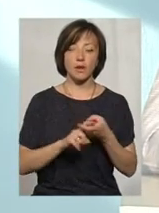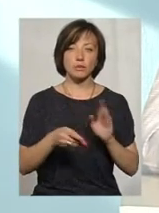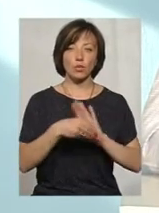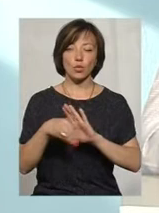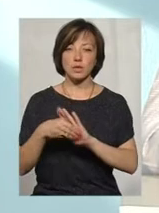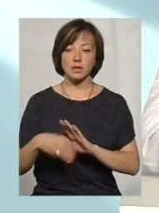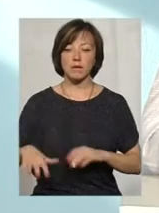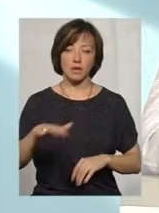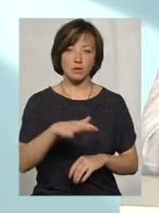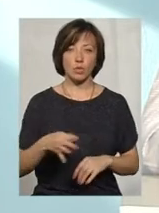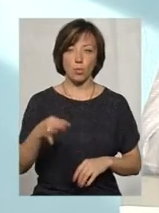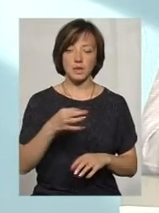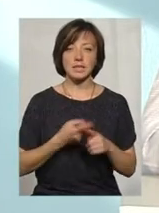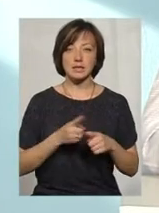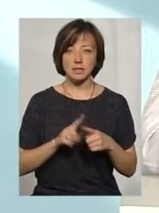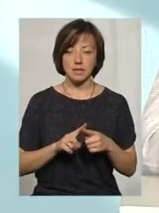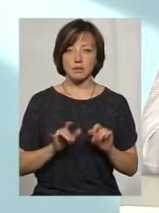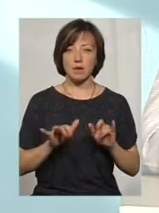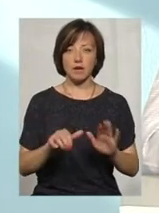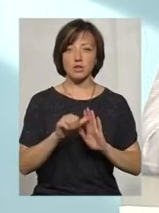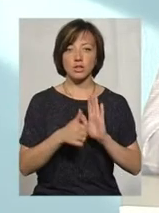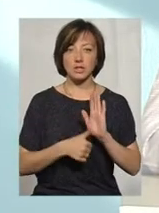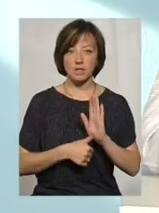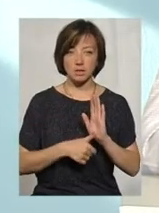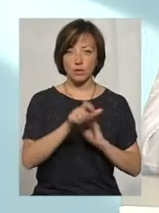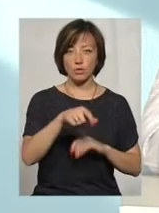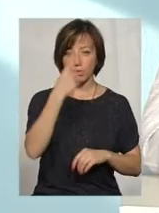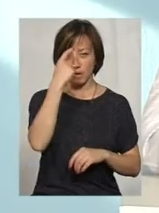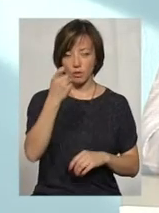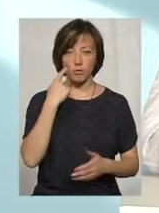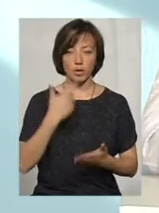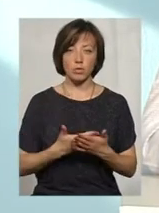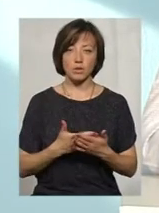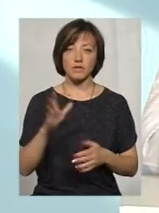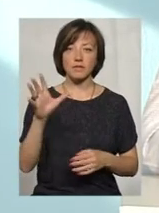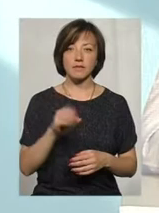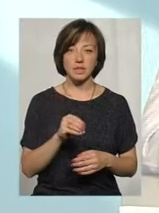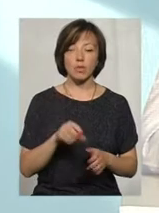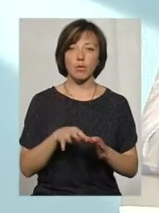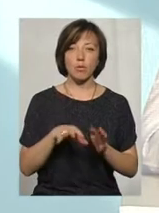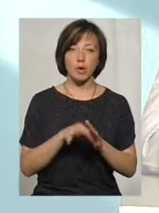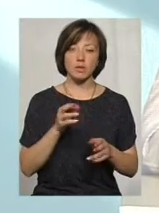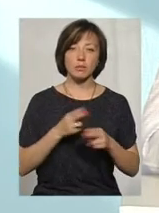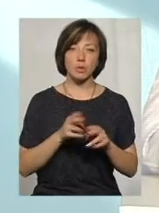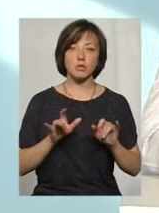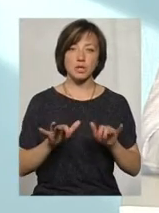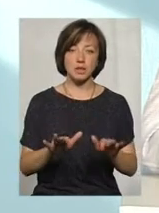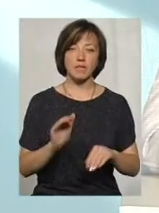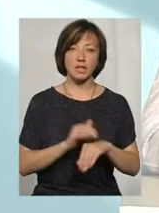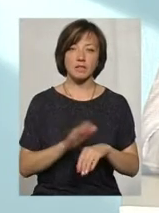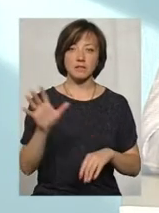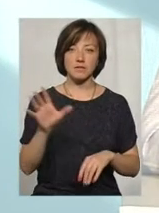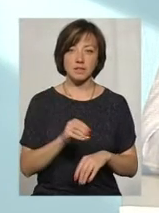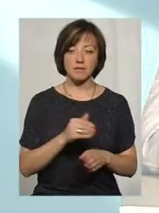на теренах нашої області. У цих провадженнях 16 особам вже повідомлено про підозру. Щодо всіх обрано запобіжні заходи, і фактично всі